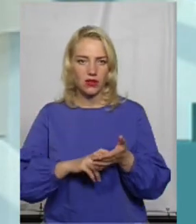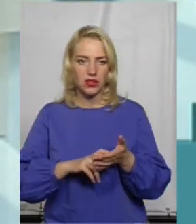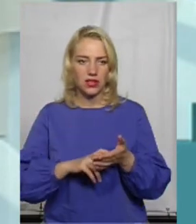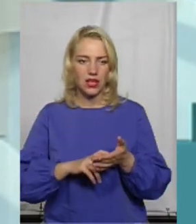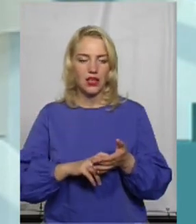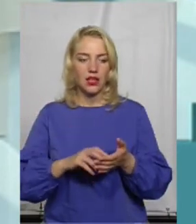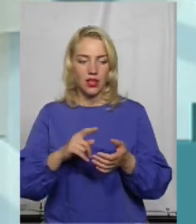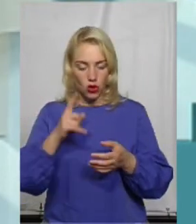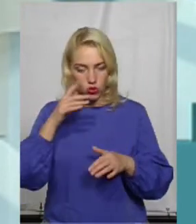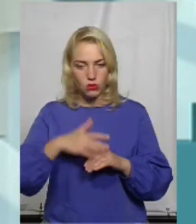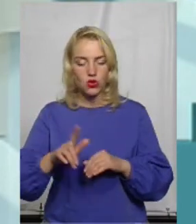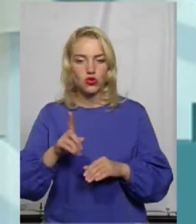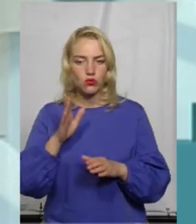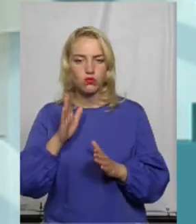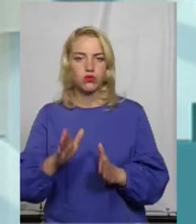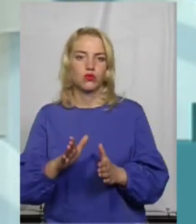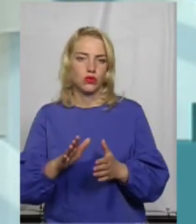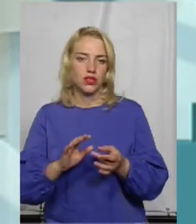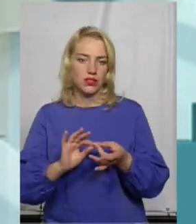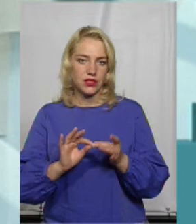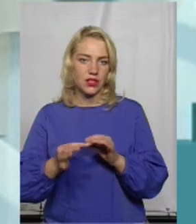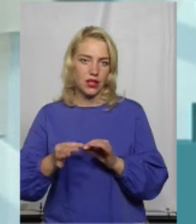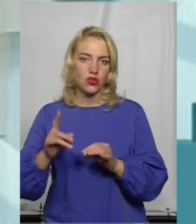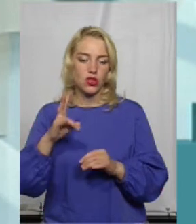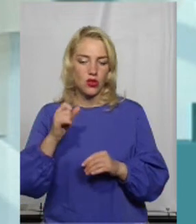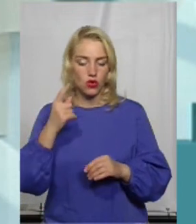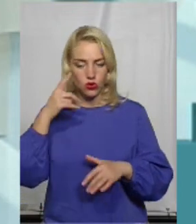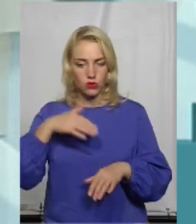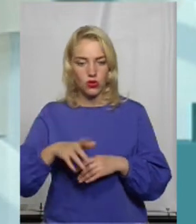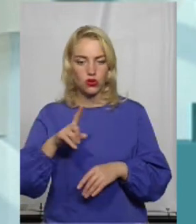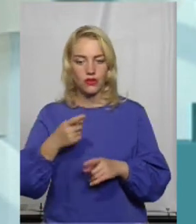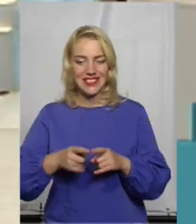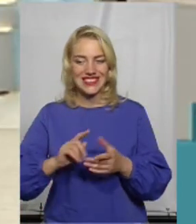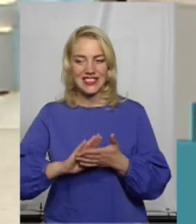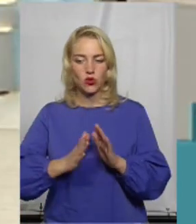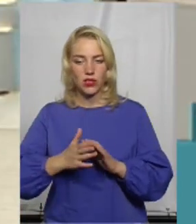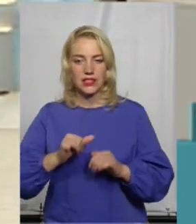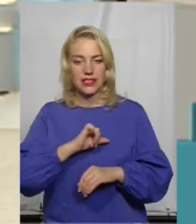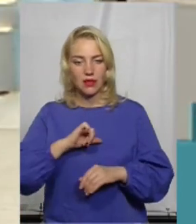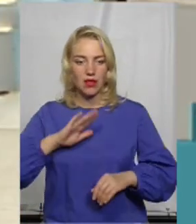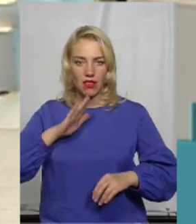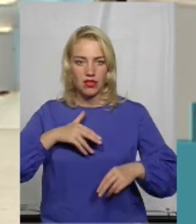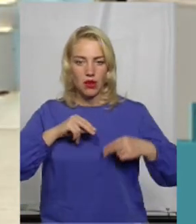розуміючи, що будуть складнощі. Але ми в цій ситуації не самі, наші партнери,